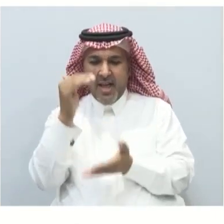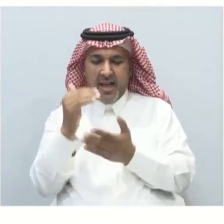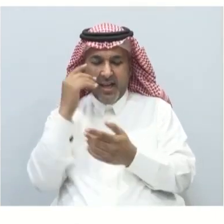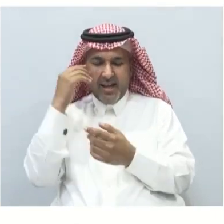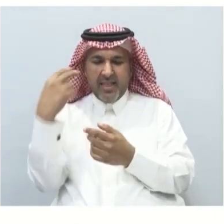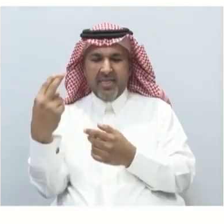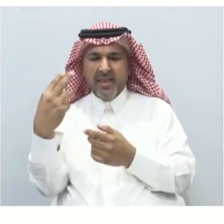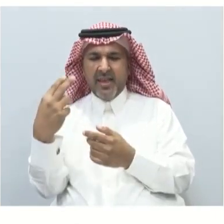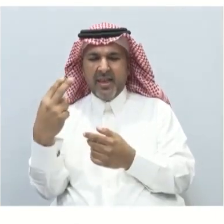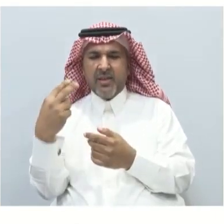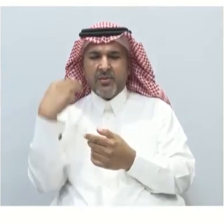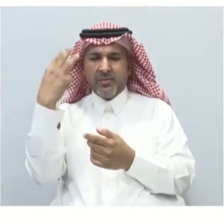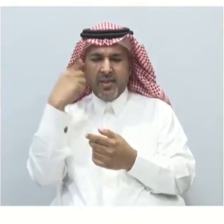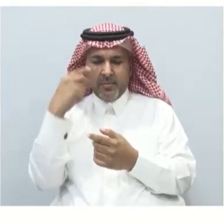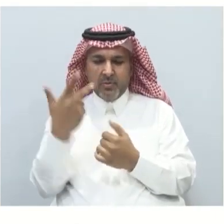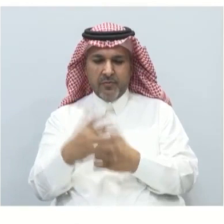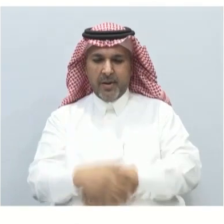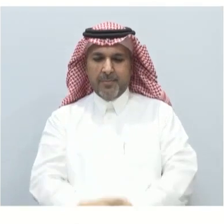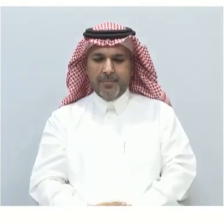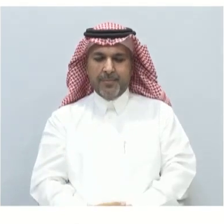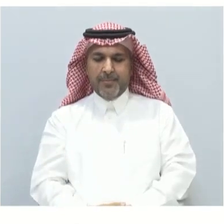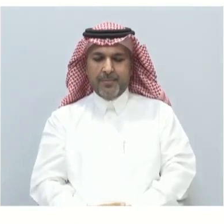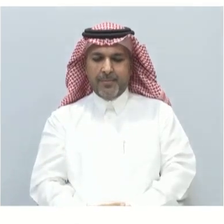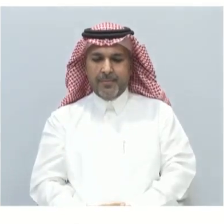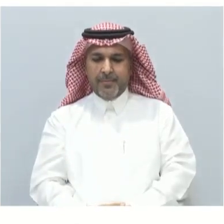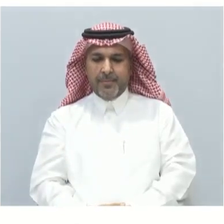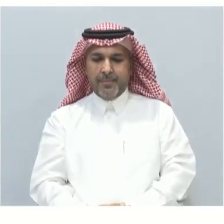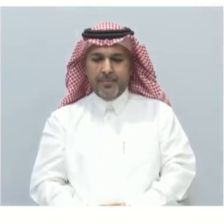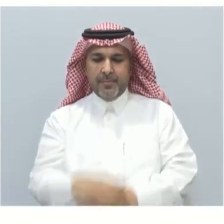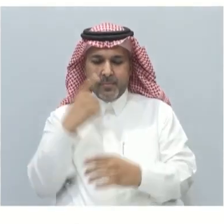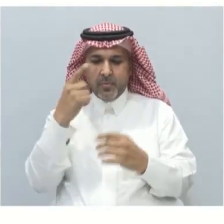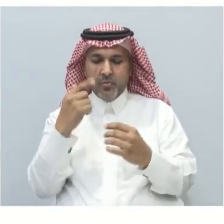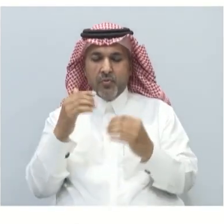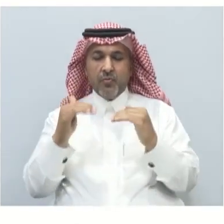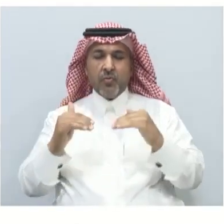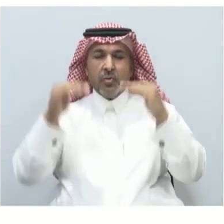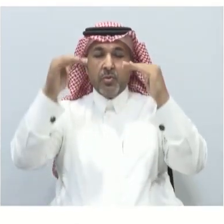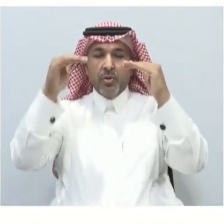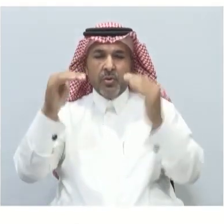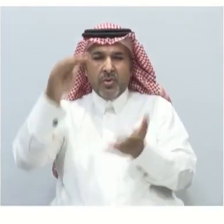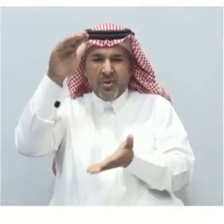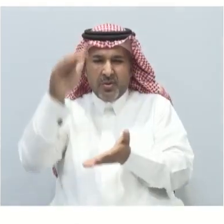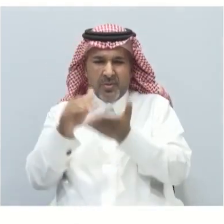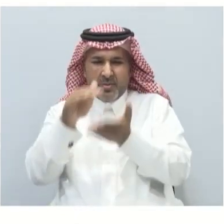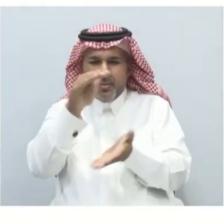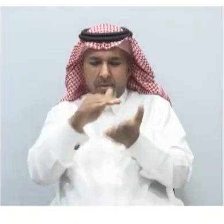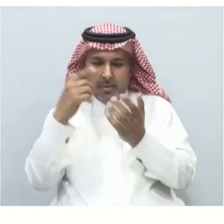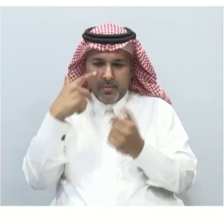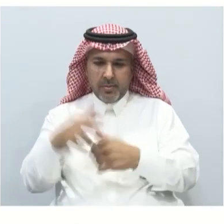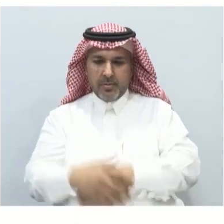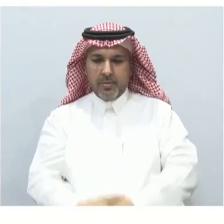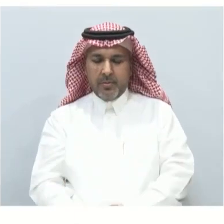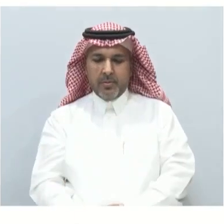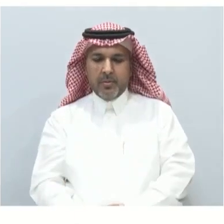3 الاساس الان هل هو اساس نمو ولا اساس اضمحلال اذا هو